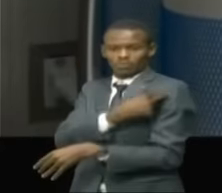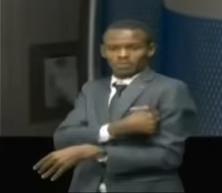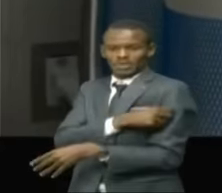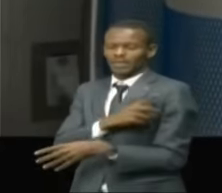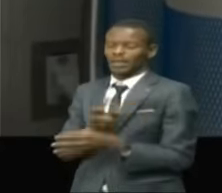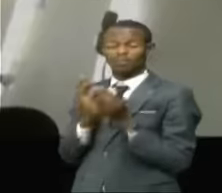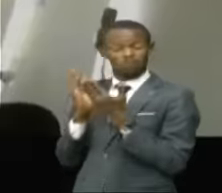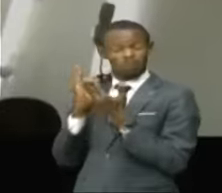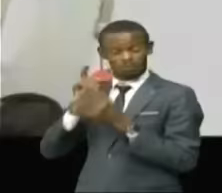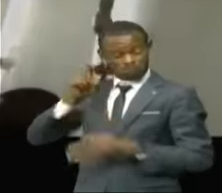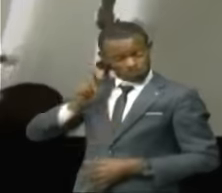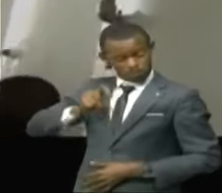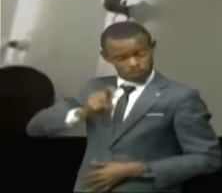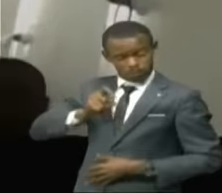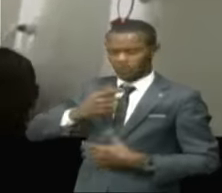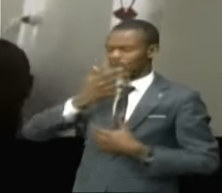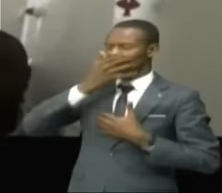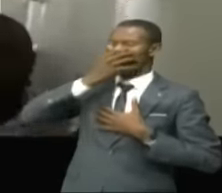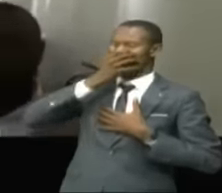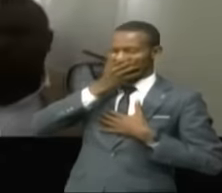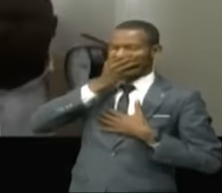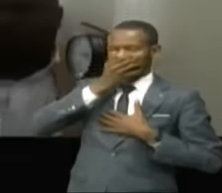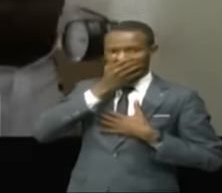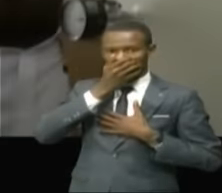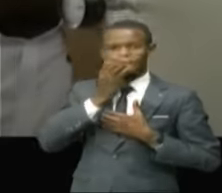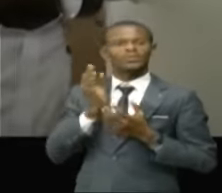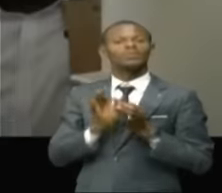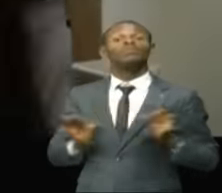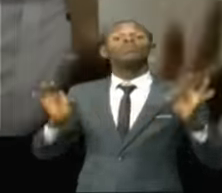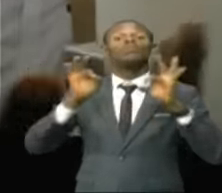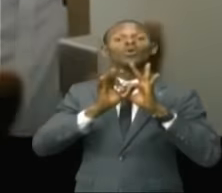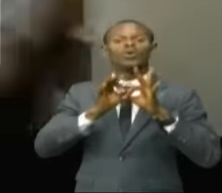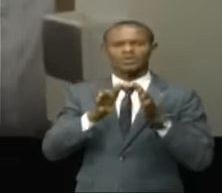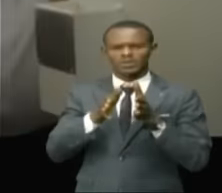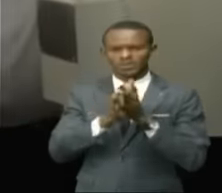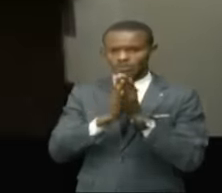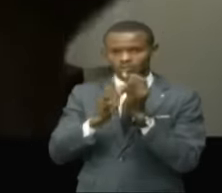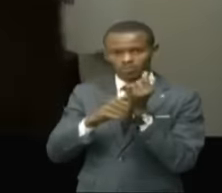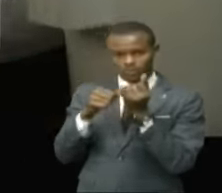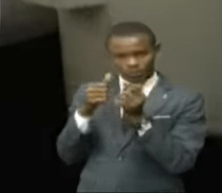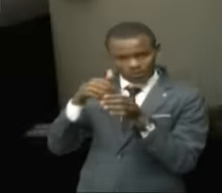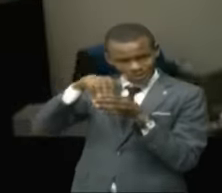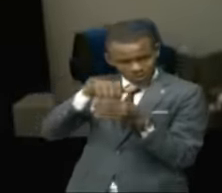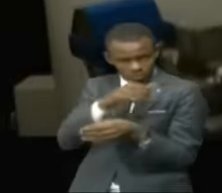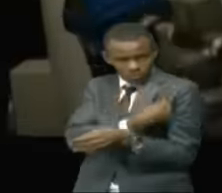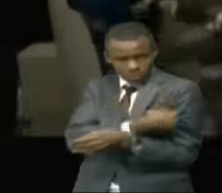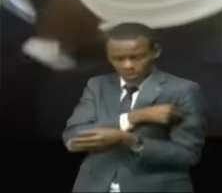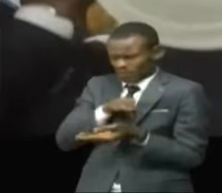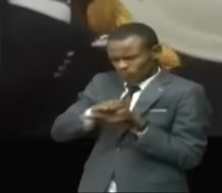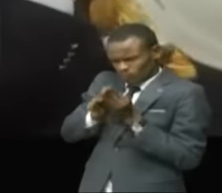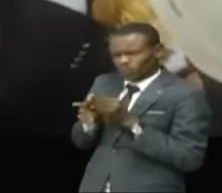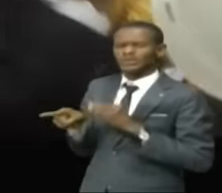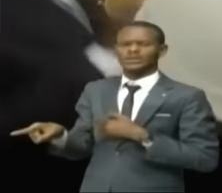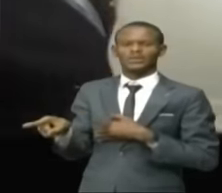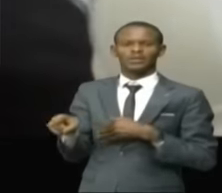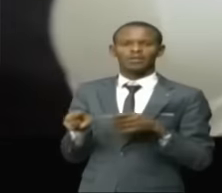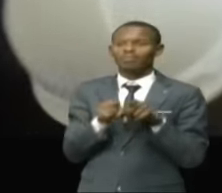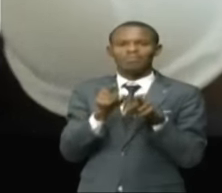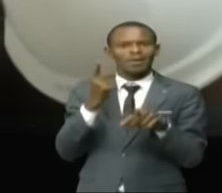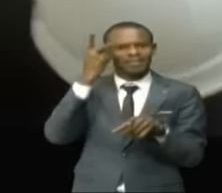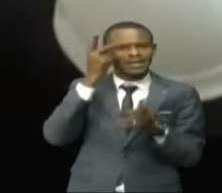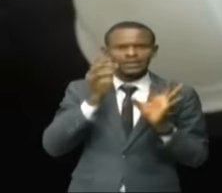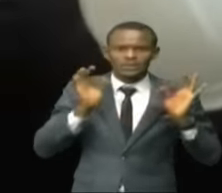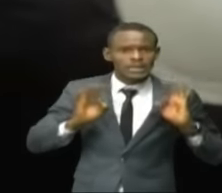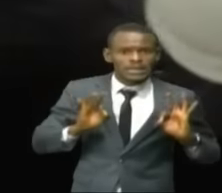à veiller sur cette usine. C'est un bijou que même certains centres à Kinshasa n'ont pas. Chers représentants de